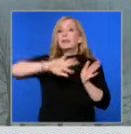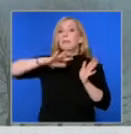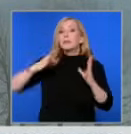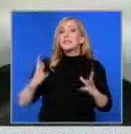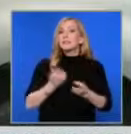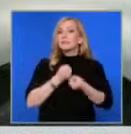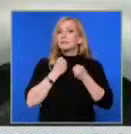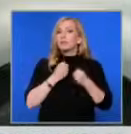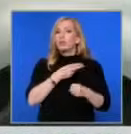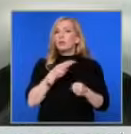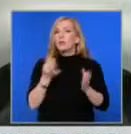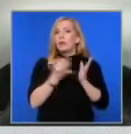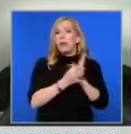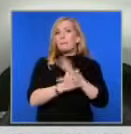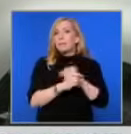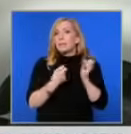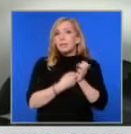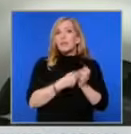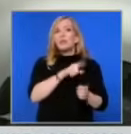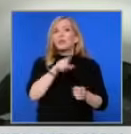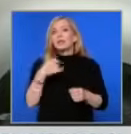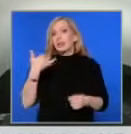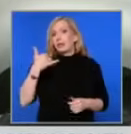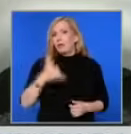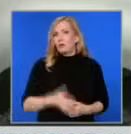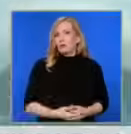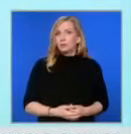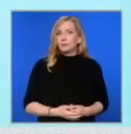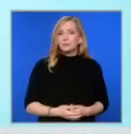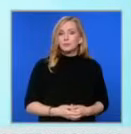служба, което се инсталира безплатно на всеки мобилен телефон.